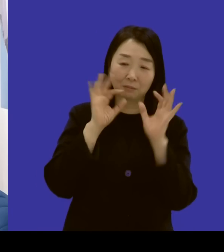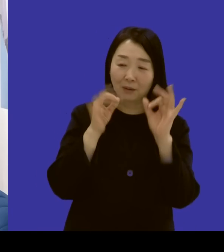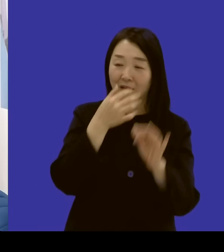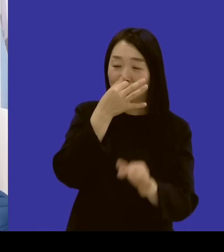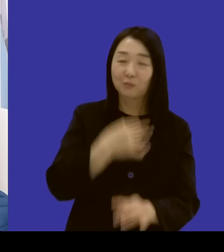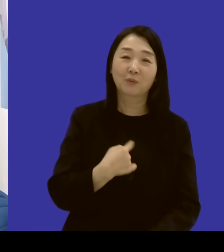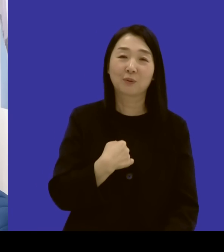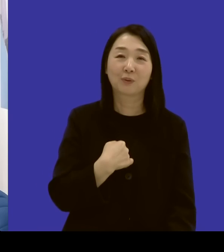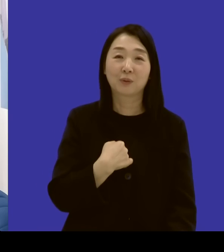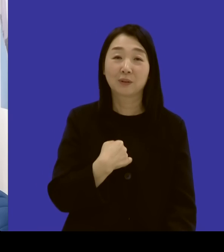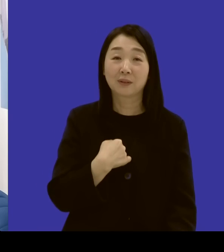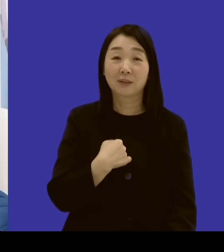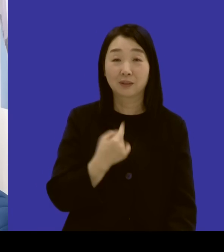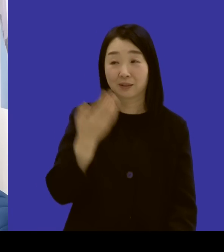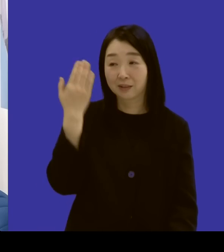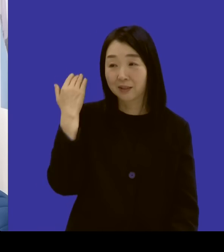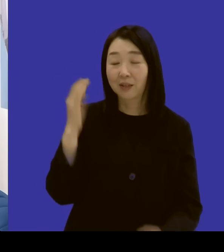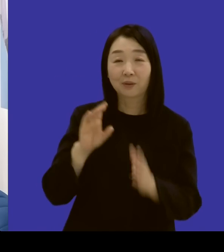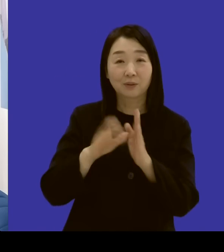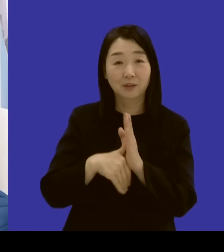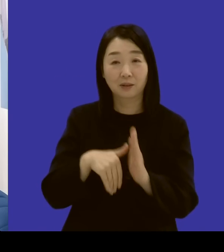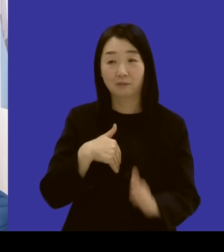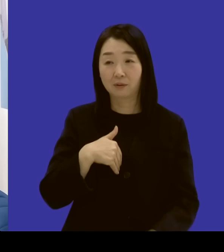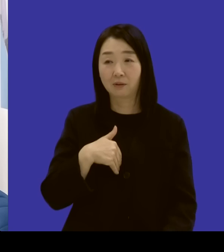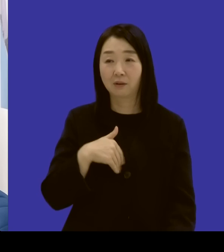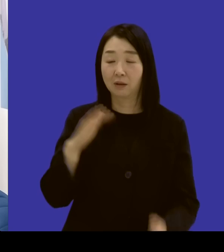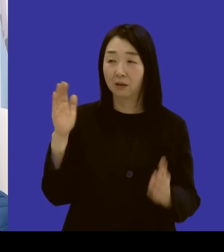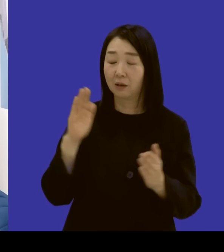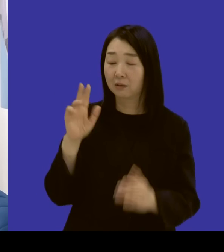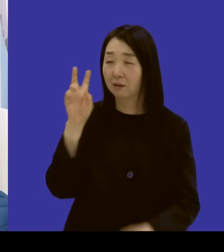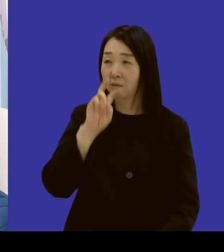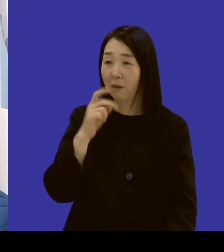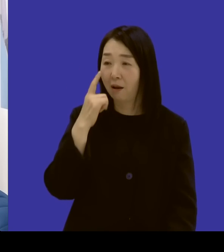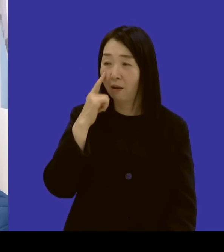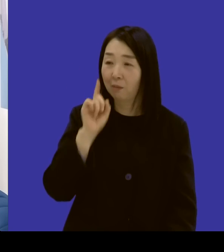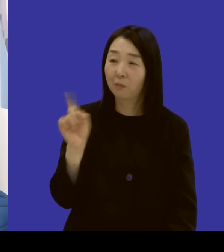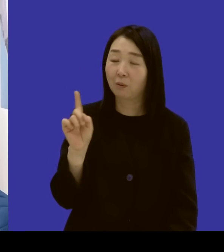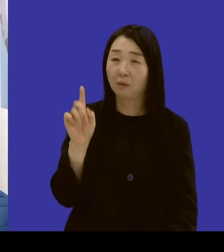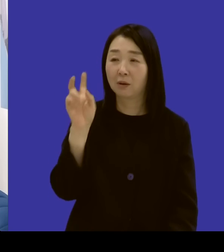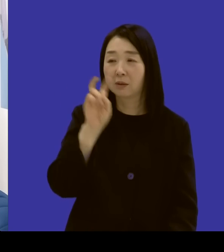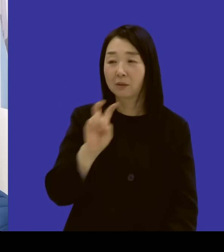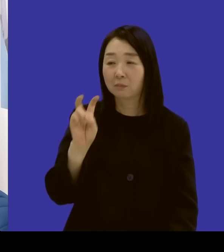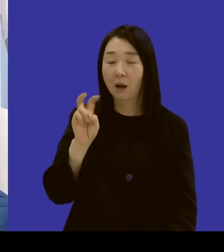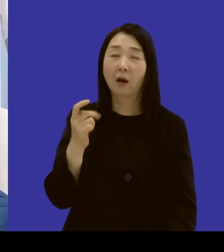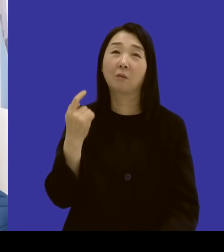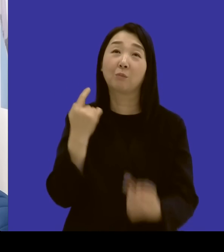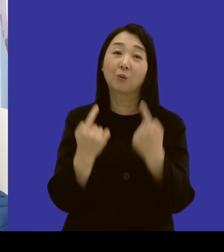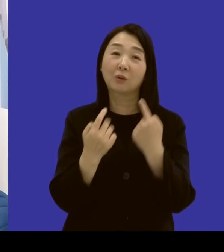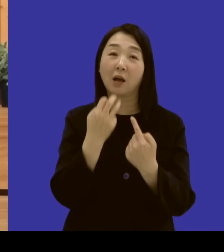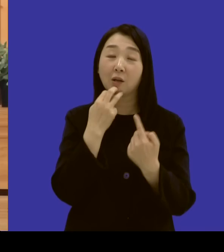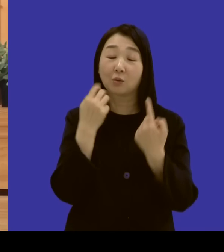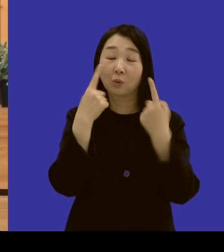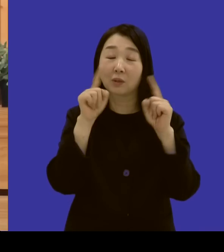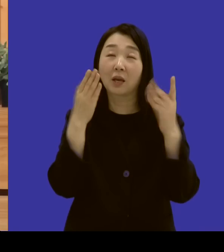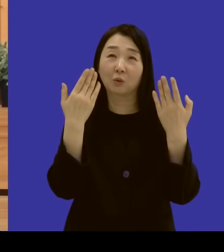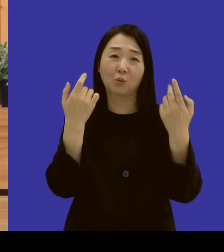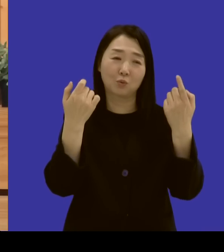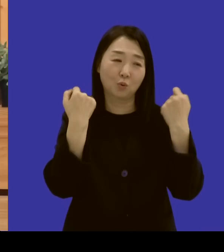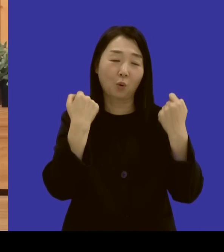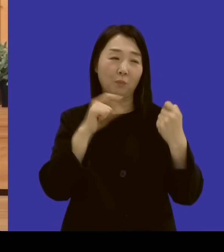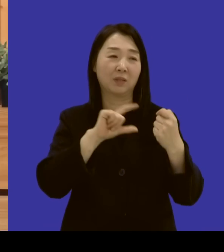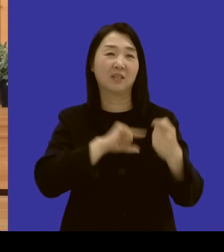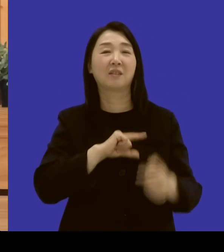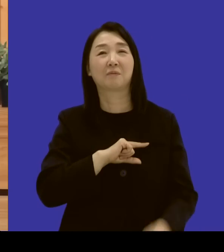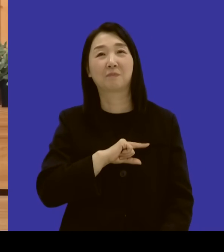어떤 그때 당시에는 애들이 음악을 한다는 게 음악보다는 그 이름을 서울대 졸업했다는 네, 네, 맞아요. 그